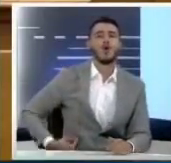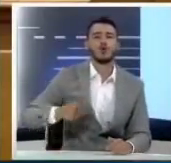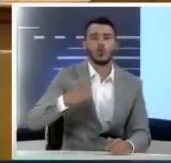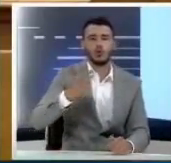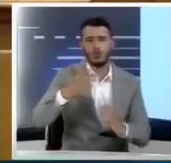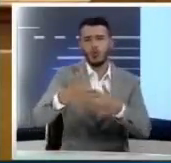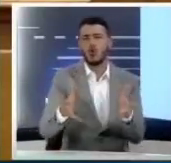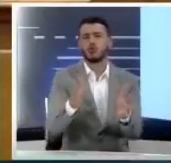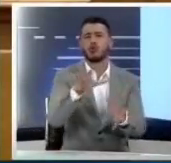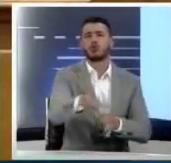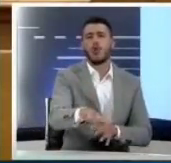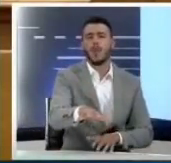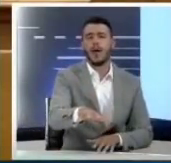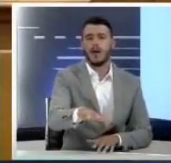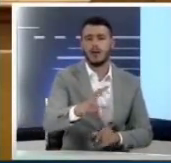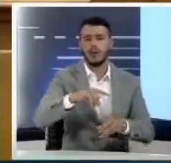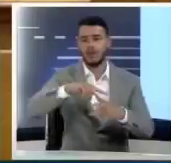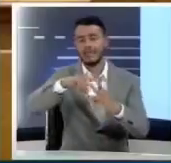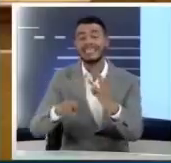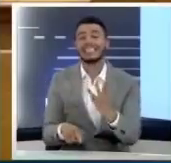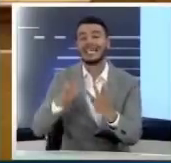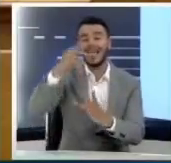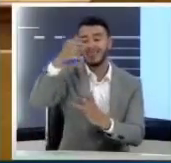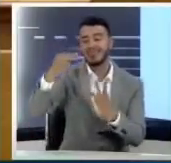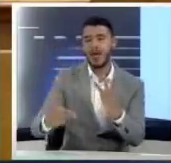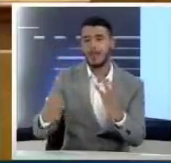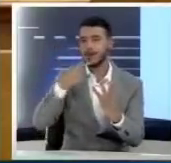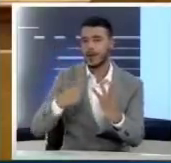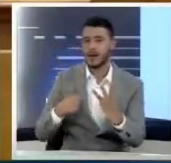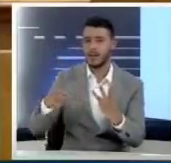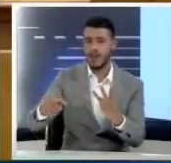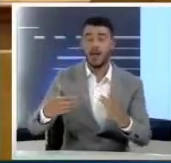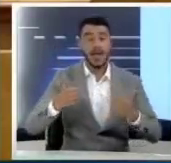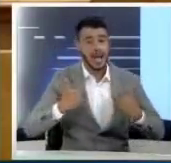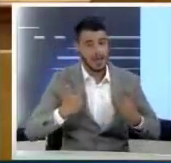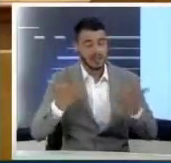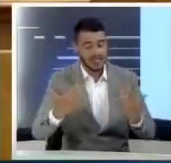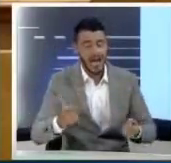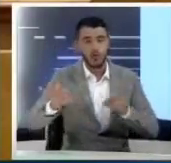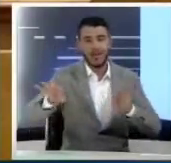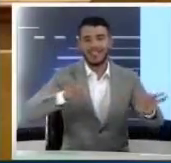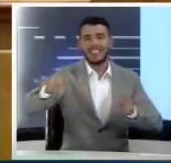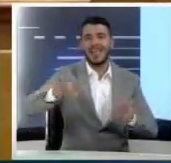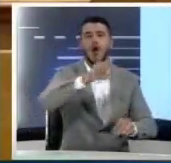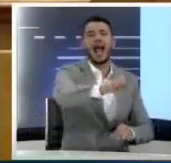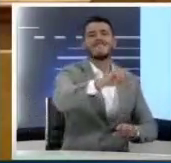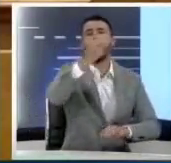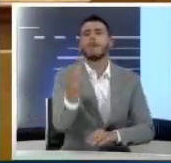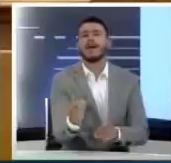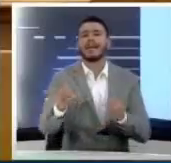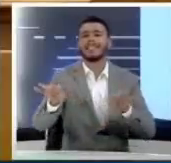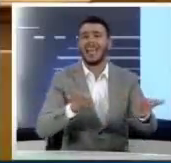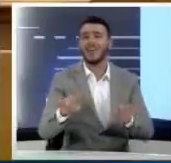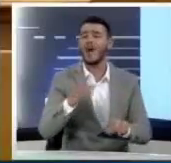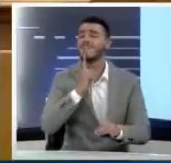τρεις αιχμές του στρατηγικού μας σχέδιου. Δηλαδή το ολιστικό σχέδιο που καταθέσαμε εμείς παίρνει